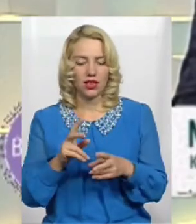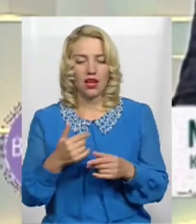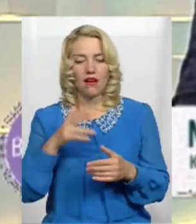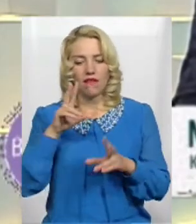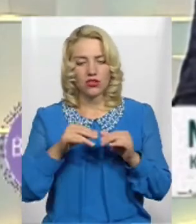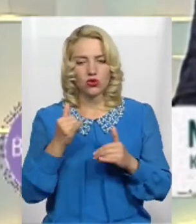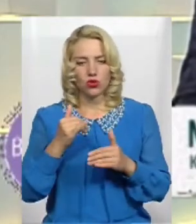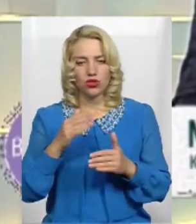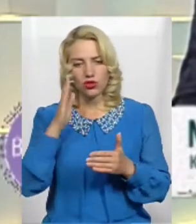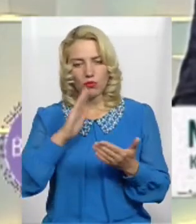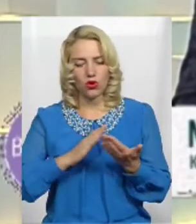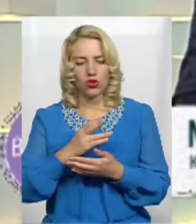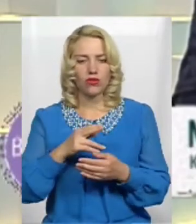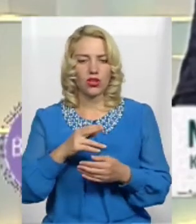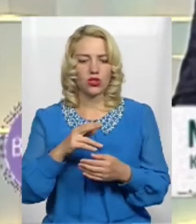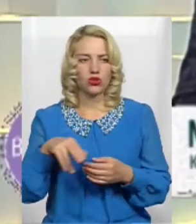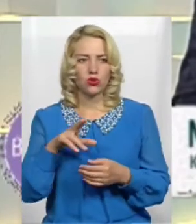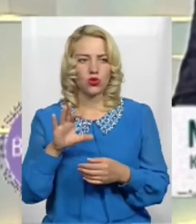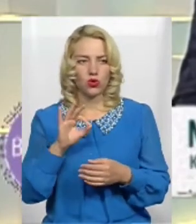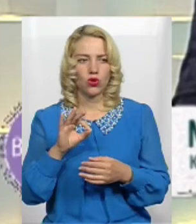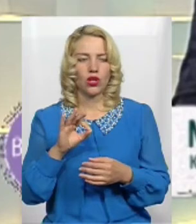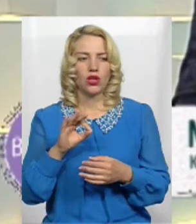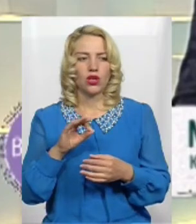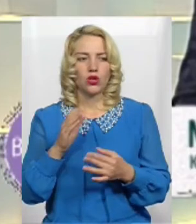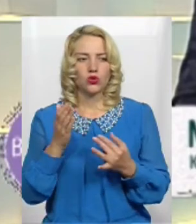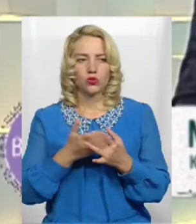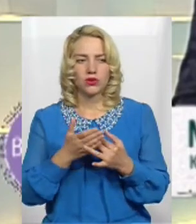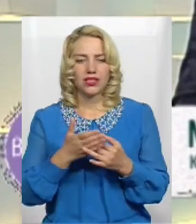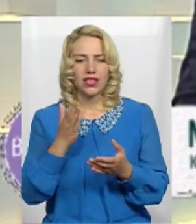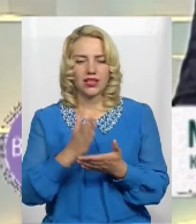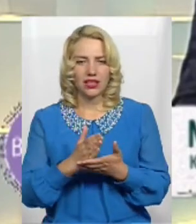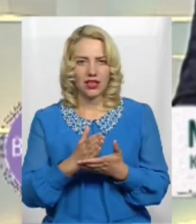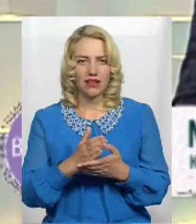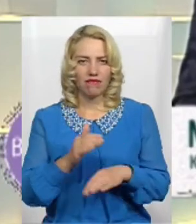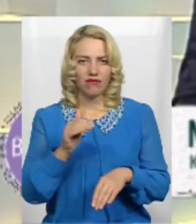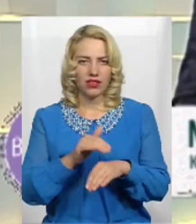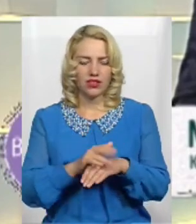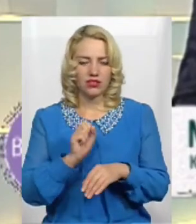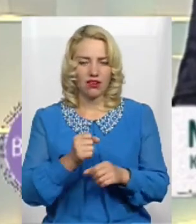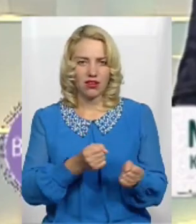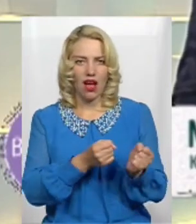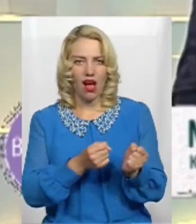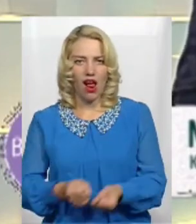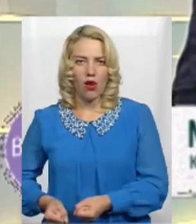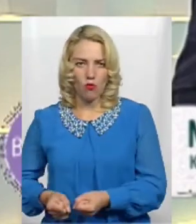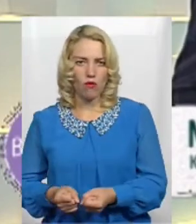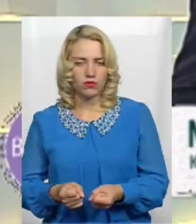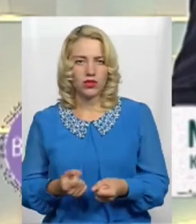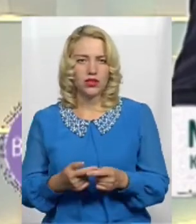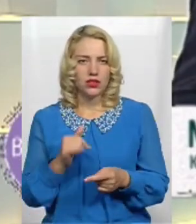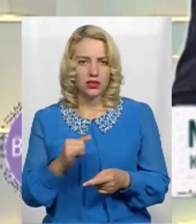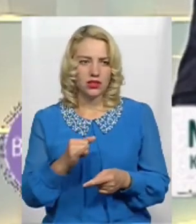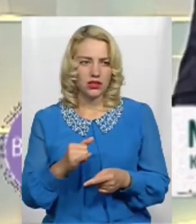політика держави відносно субсидій є фактично нічим іншим, а як гальмом, а подекуди